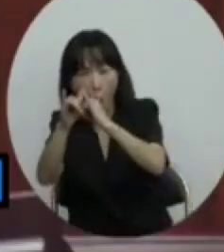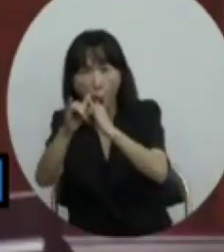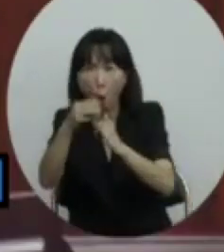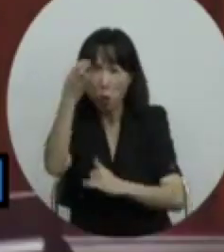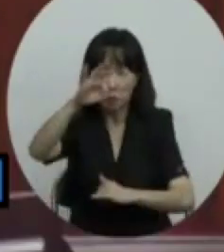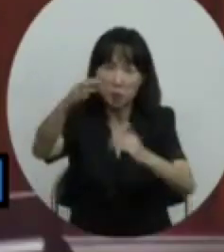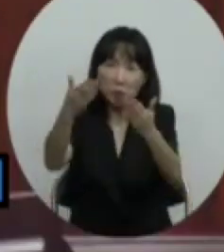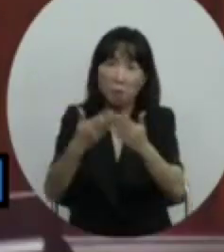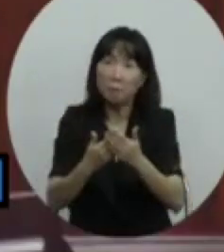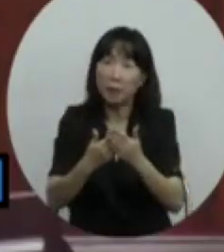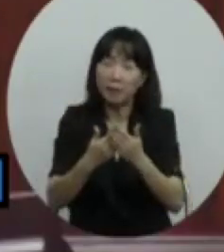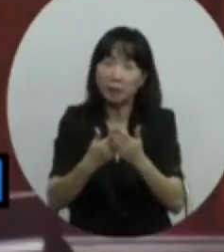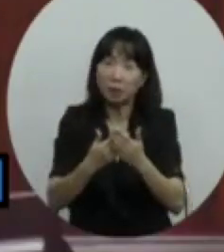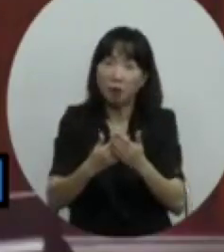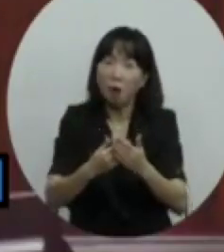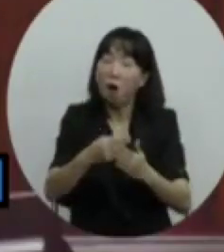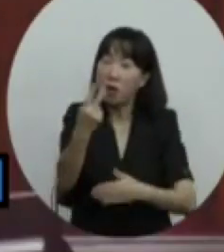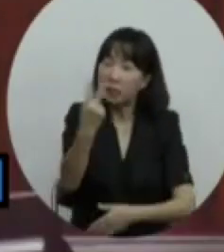2020년부터